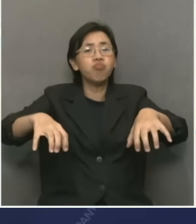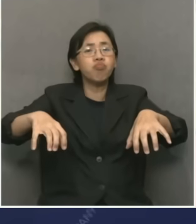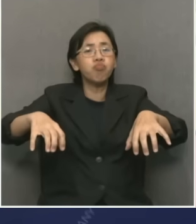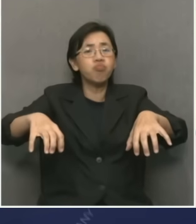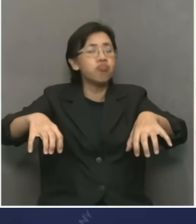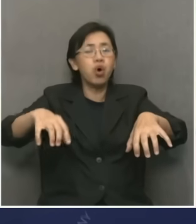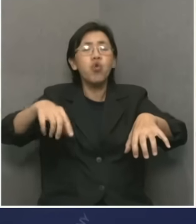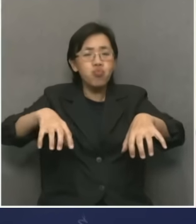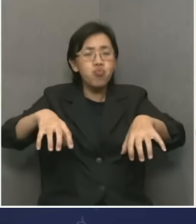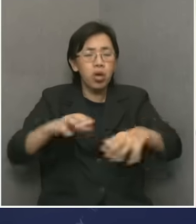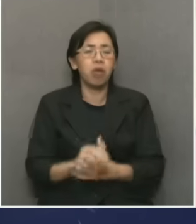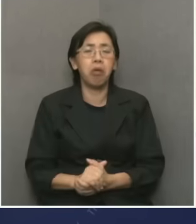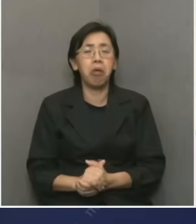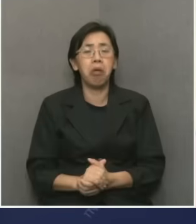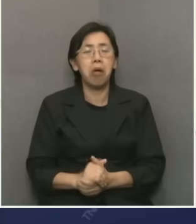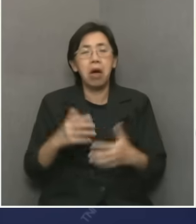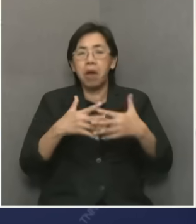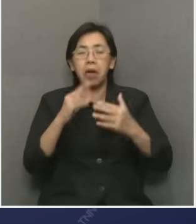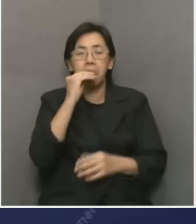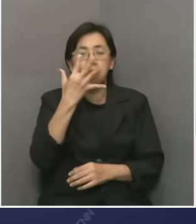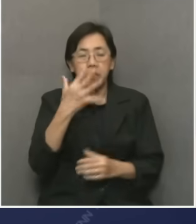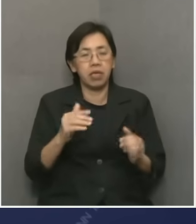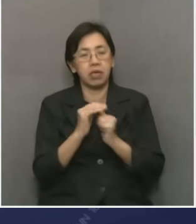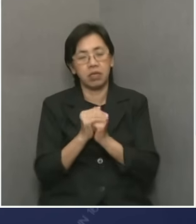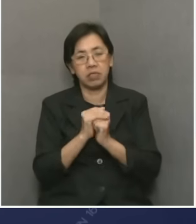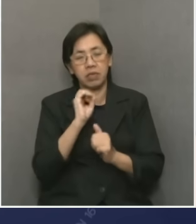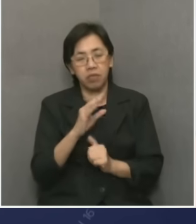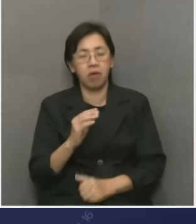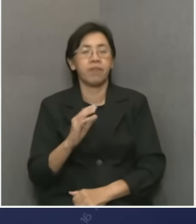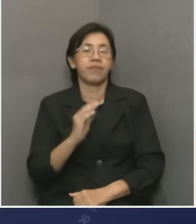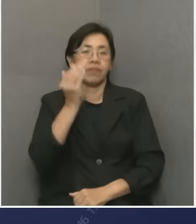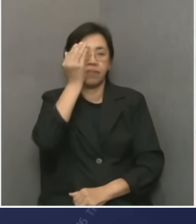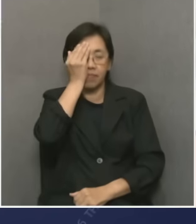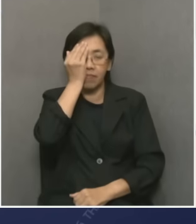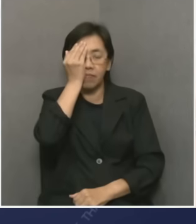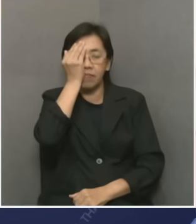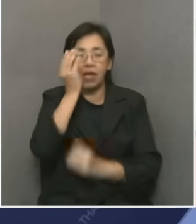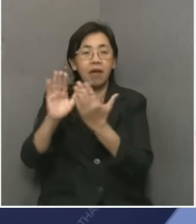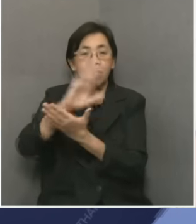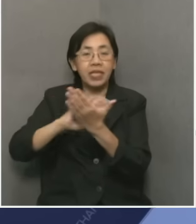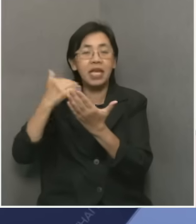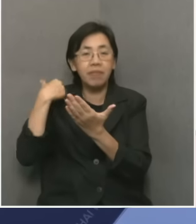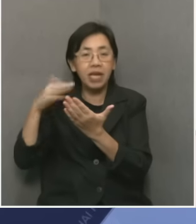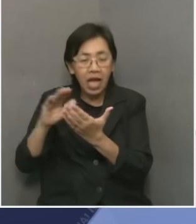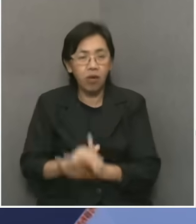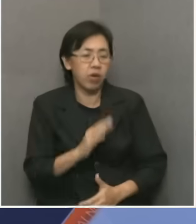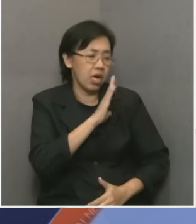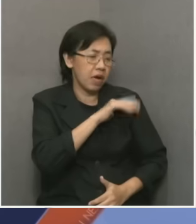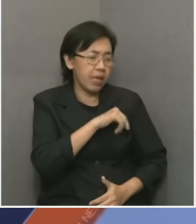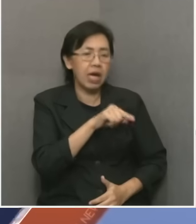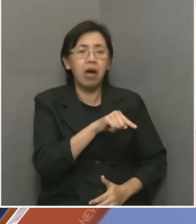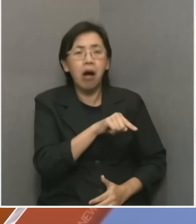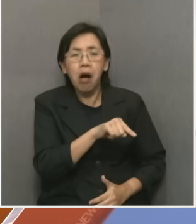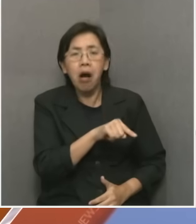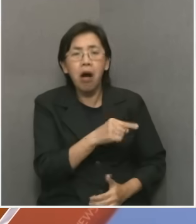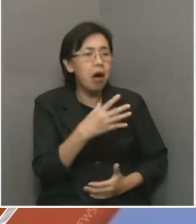ประเทศจีนเนี่ยนะฮะล่าสุดจีนบอกว่าอิสราเอลมีบ้านแล้วเมื่อไหร่ปาเลสไตน์จะมีบ้านเสียทีนะตร